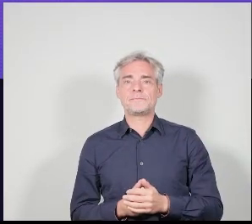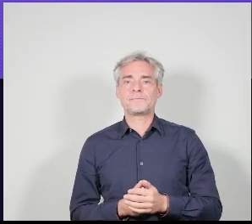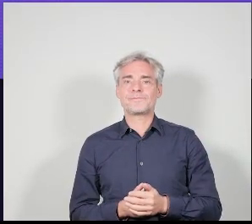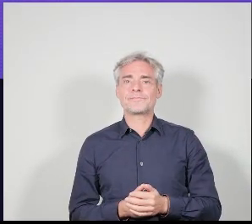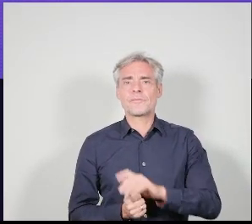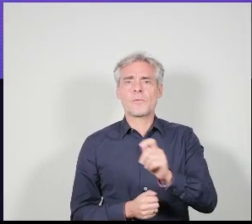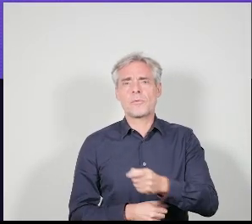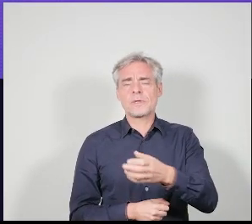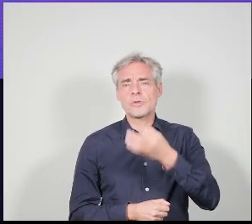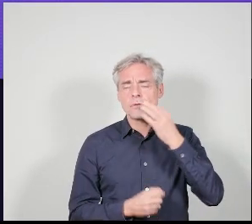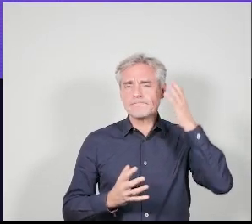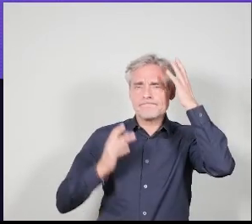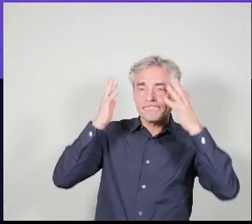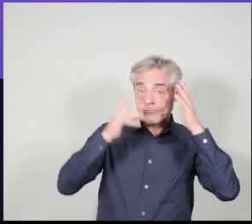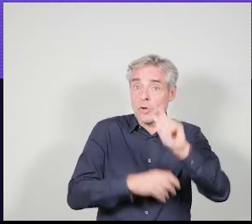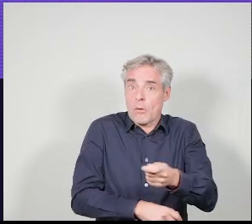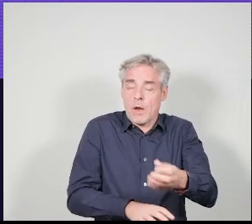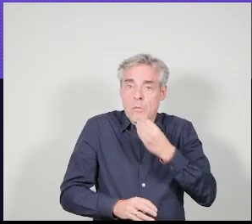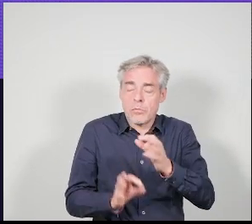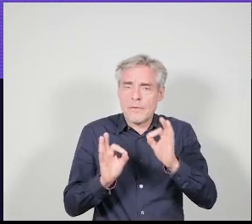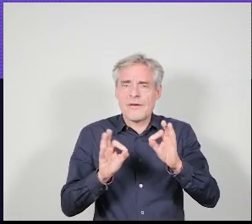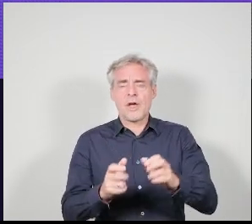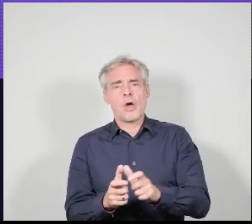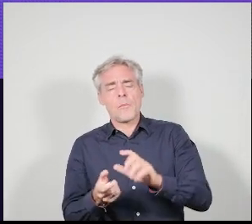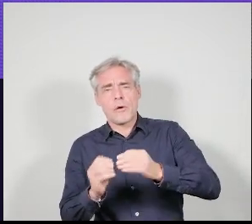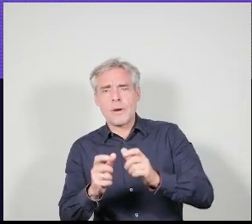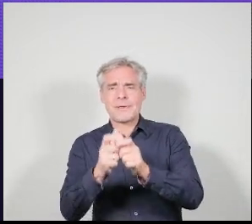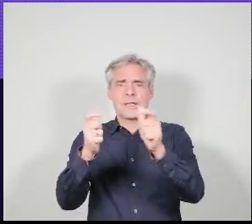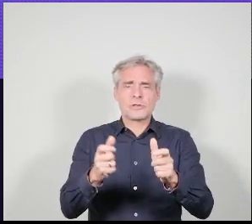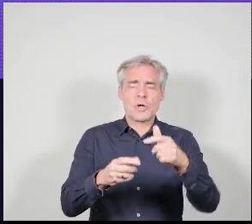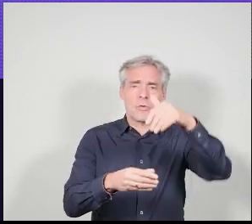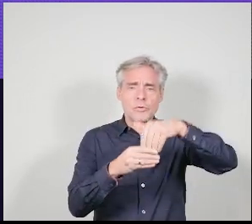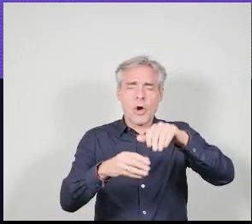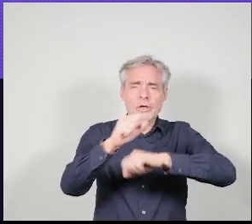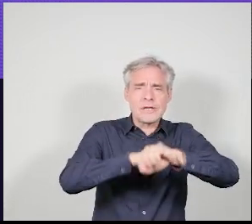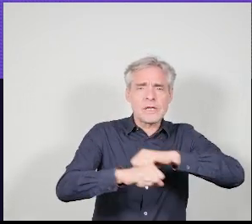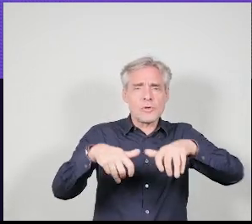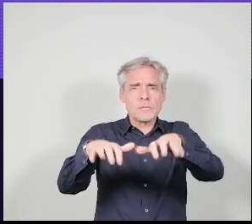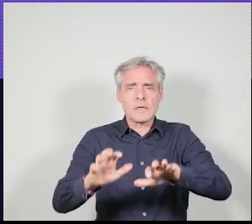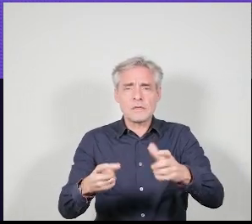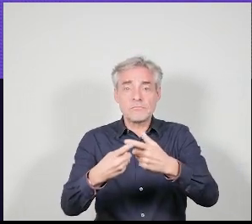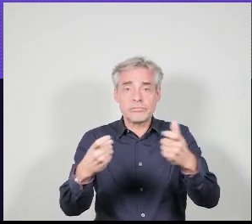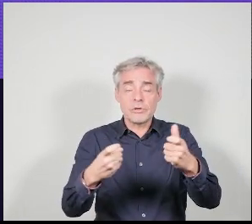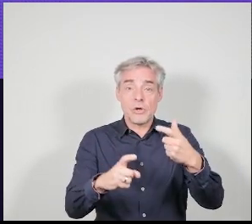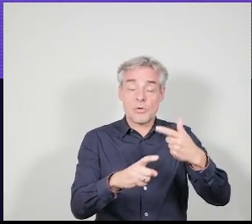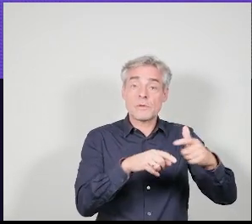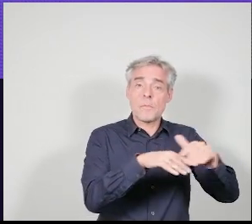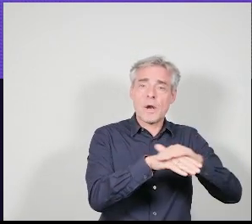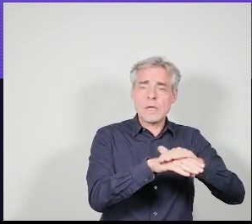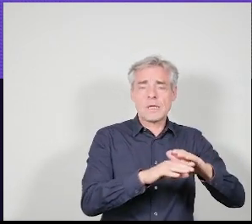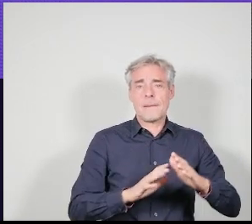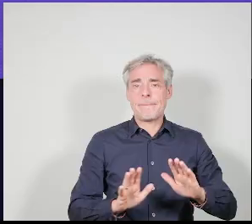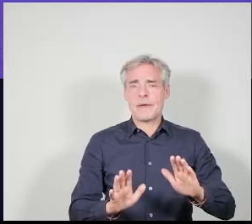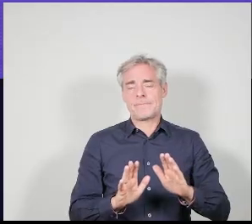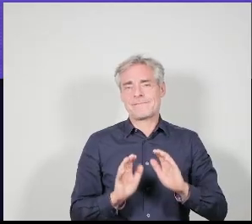même si on se préoccupe légitimement de questions institutionnelles et de questions d'organisation administrative et politique, c'est qu'il